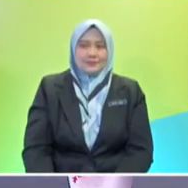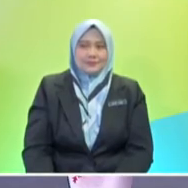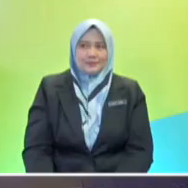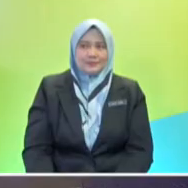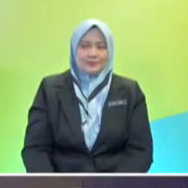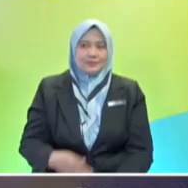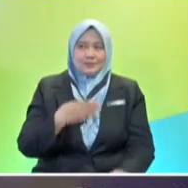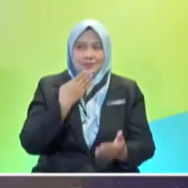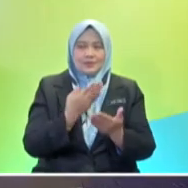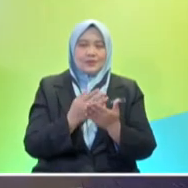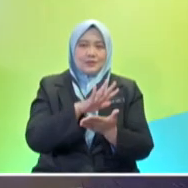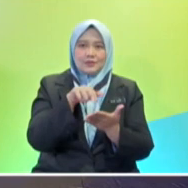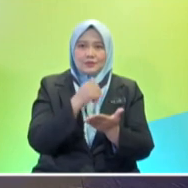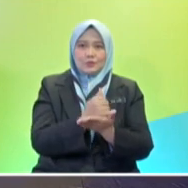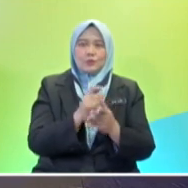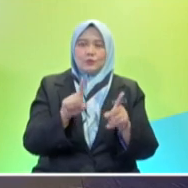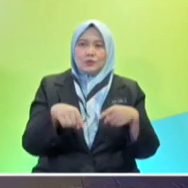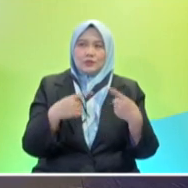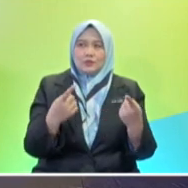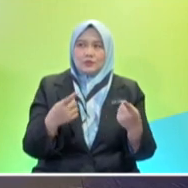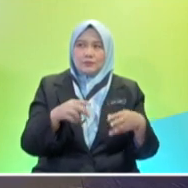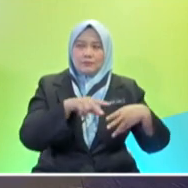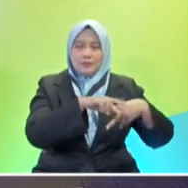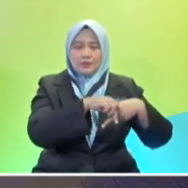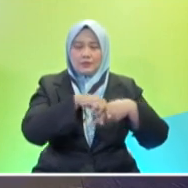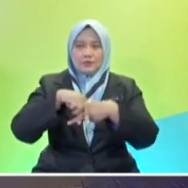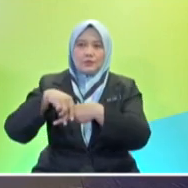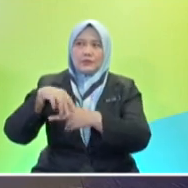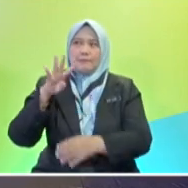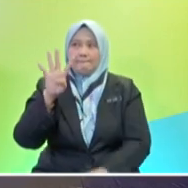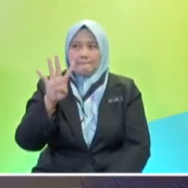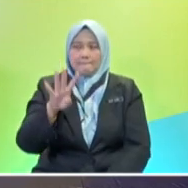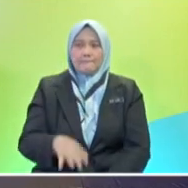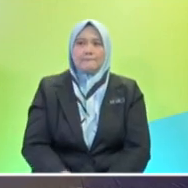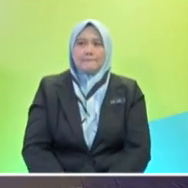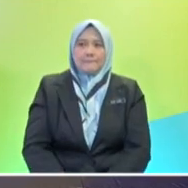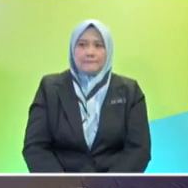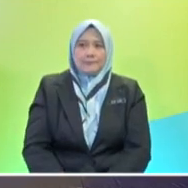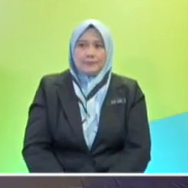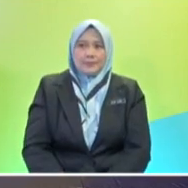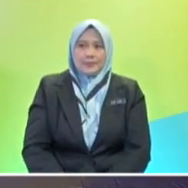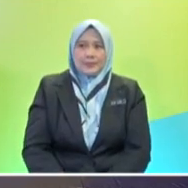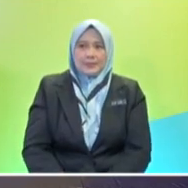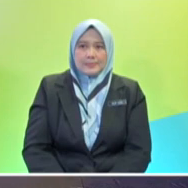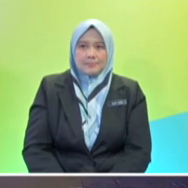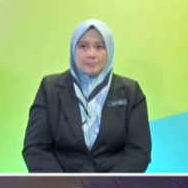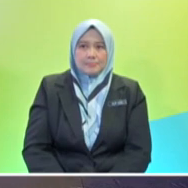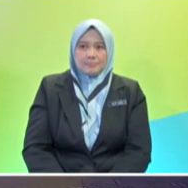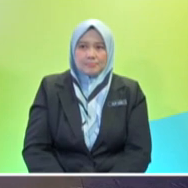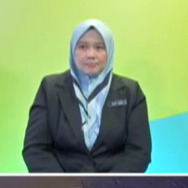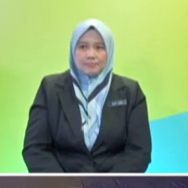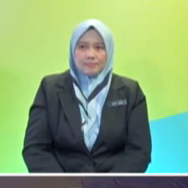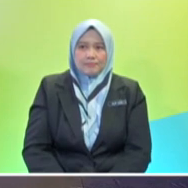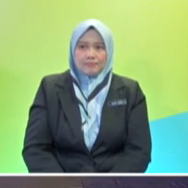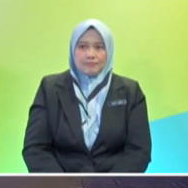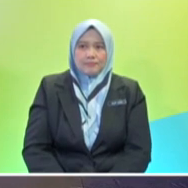Baiklah, seterusnya kita pergi pada panduan yang keempat. Dayan yang belum baca lagi. Silakan, Dayan. Silakan,